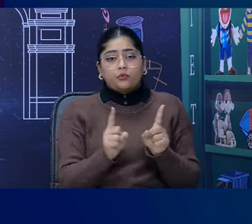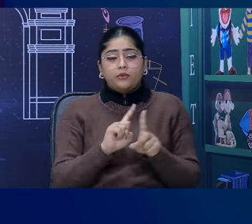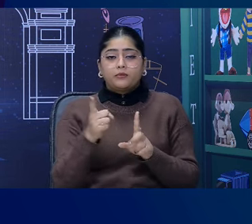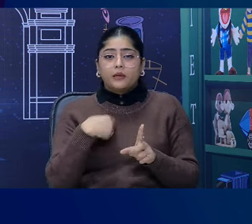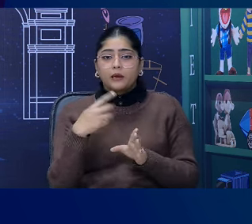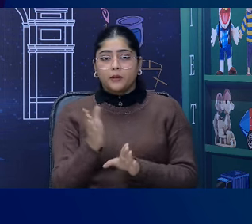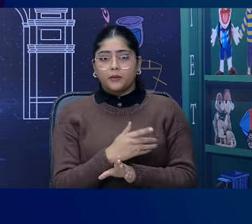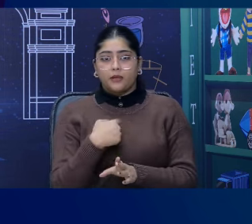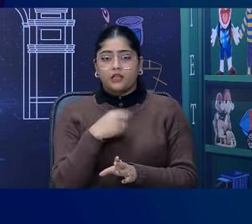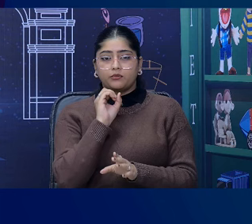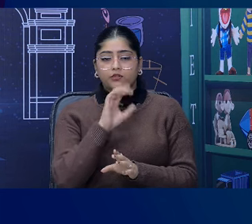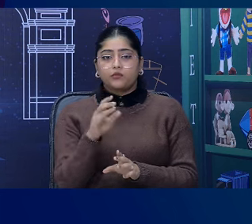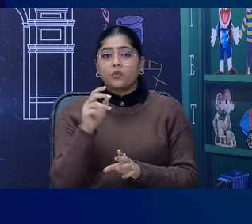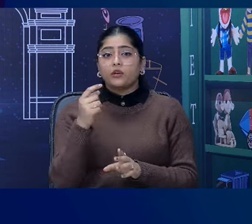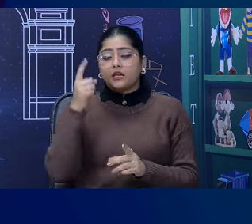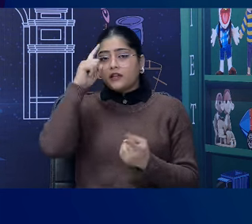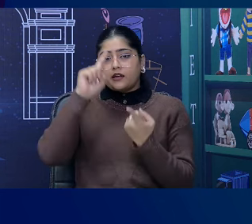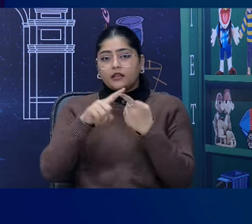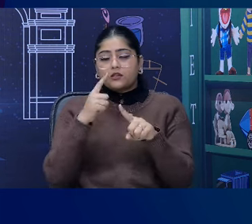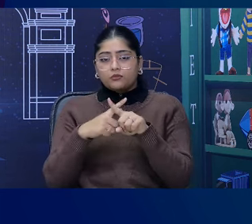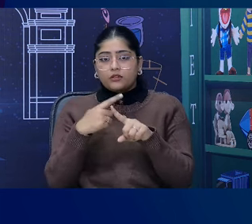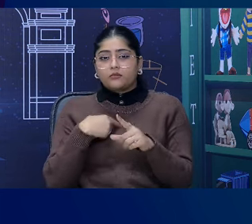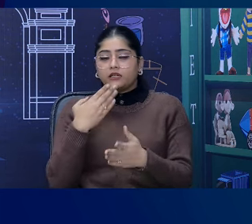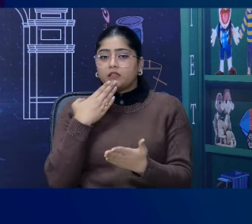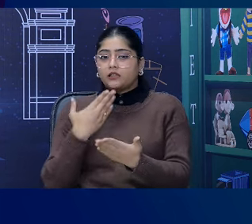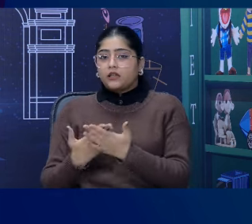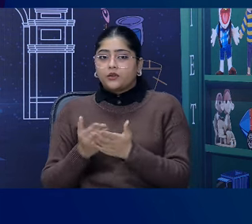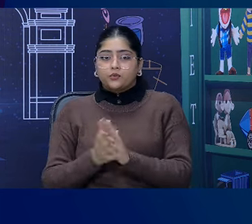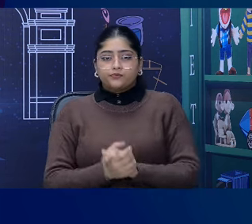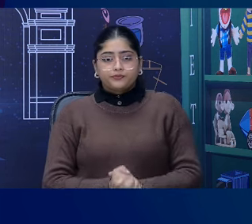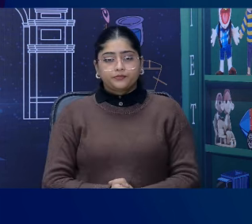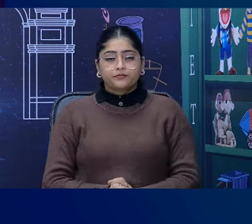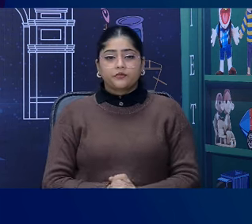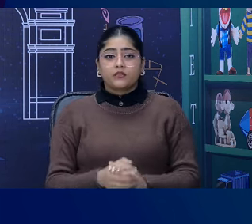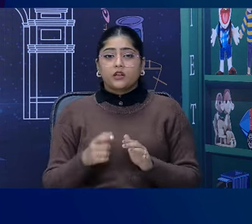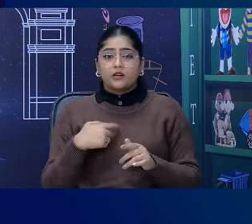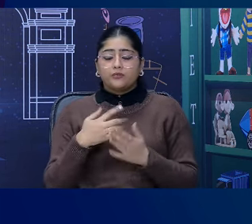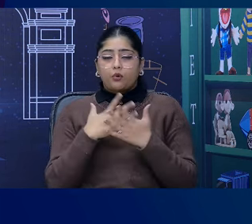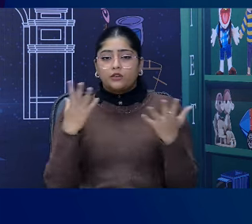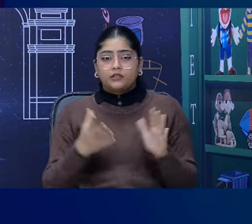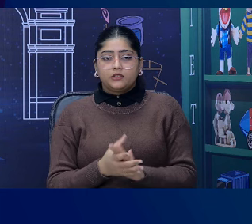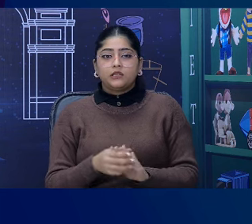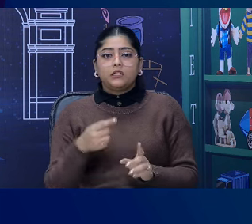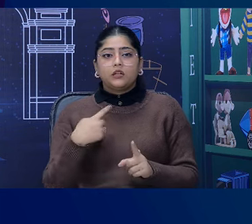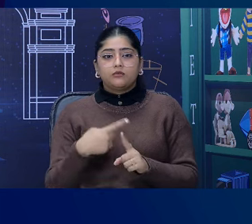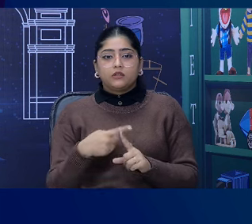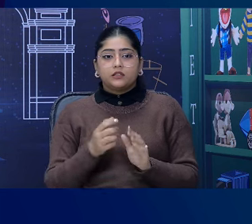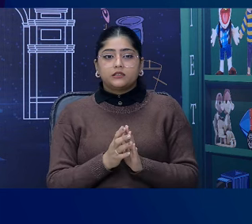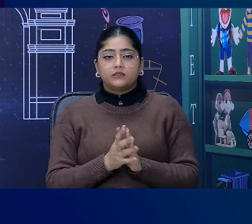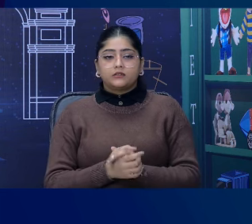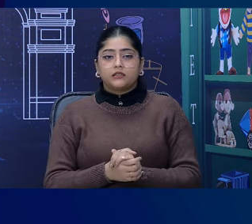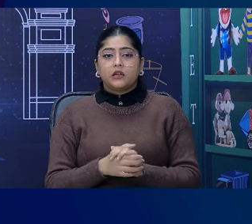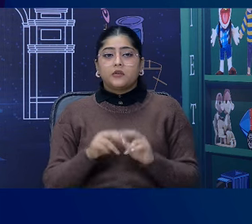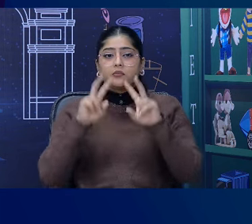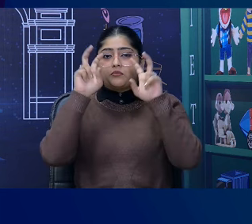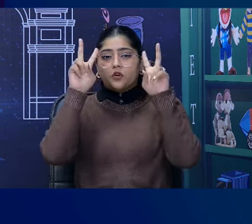हम अपनी एक्सपर्ट विधिना मैम आपको बहुत-बहुत धन्यवाद करते हैं थैंक यू सो वेरी मच कि आप हमसे जुड़े और आपने इतनी अच्छी बातें